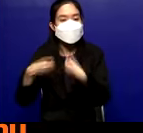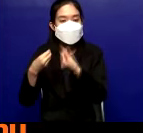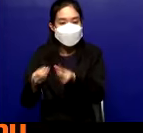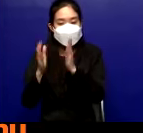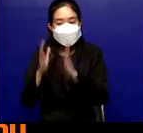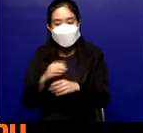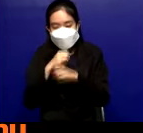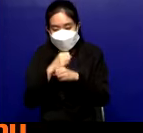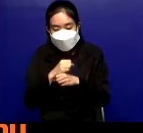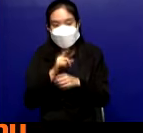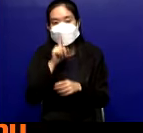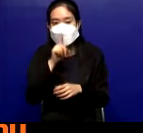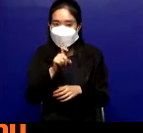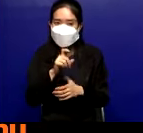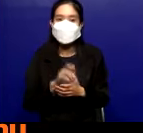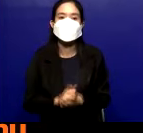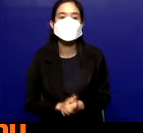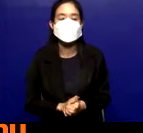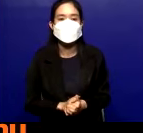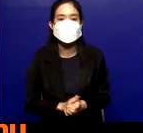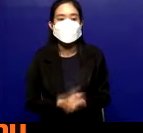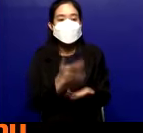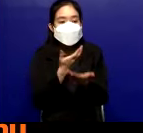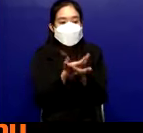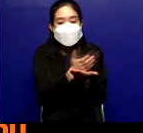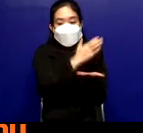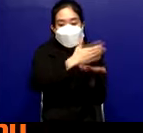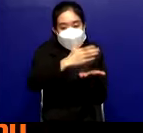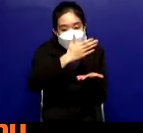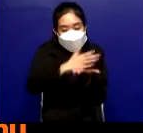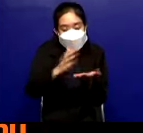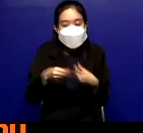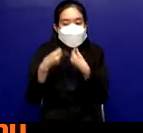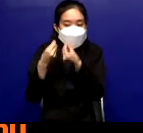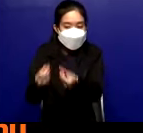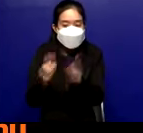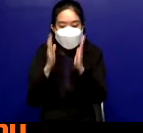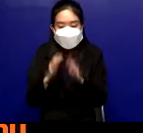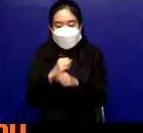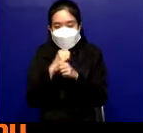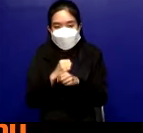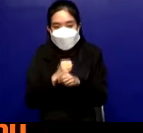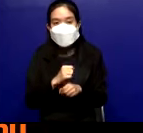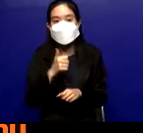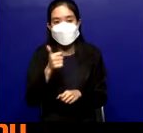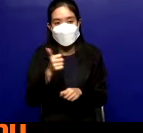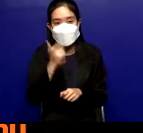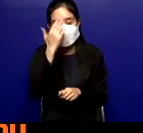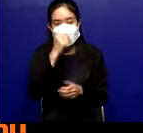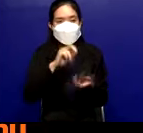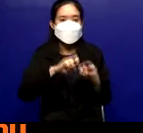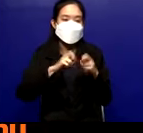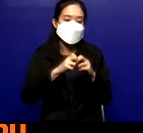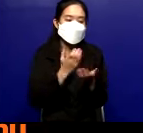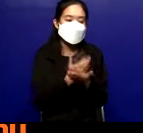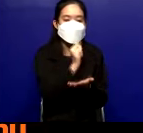ทมันไม่ได้มากมายอะไรเลยค่ะหากเทียบกับงบประมาณอื่นๆที่ใช้จ่ายไปอย่างไร้ประสิทธิภาพของรัฐบ